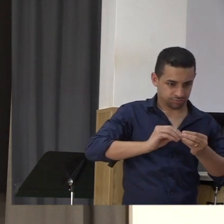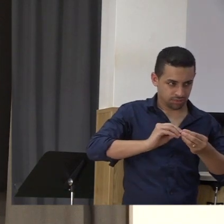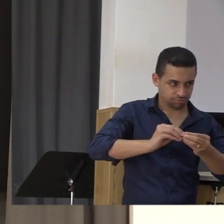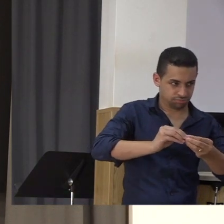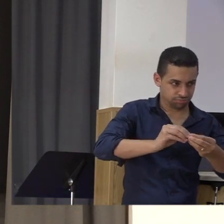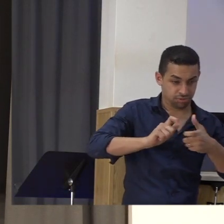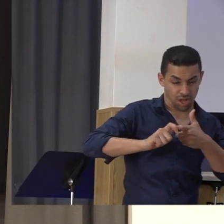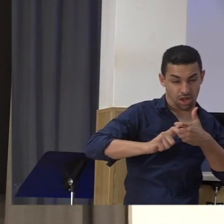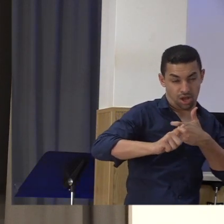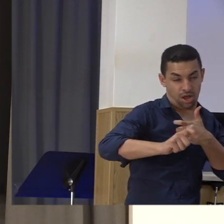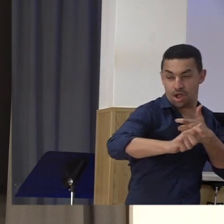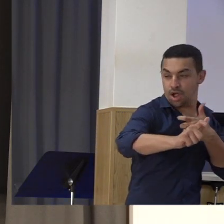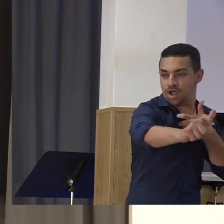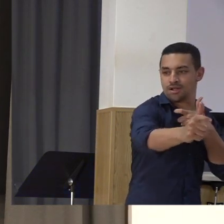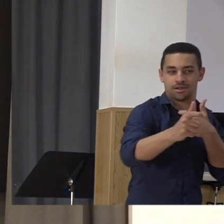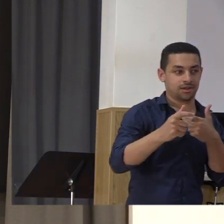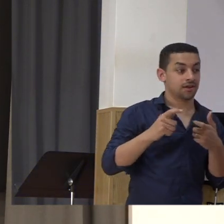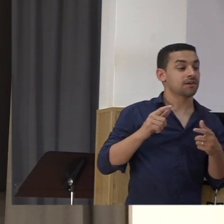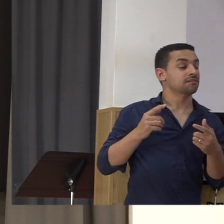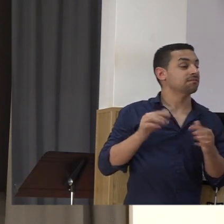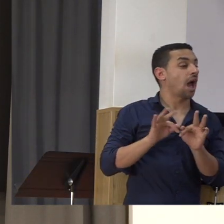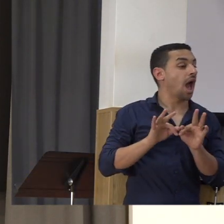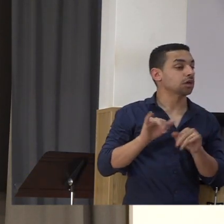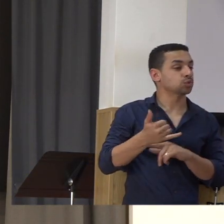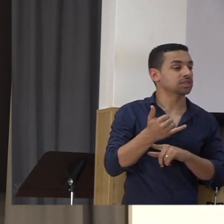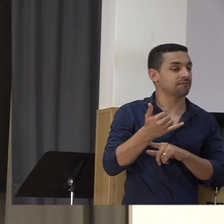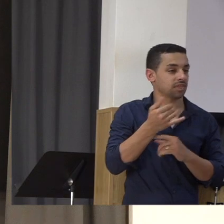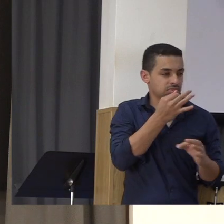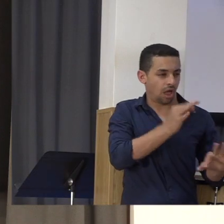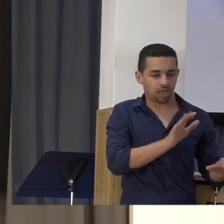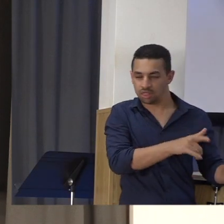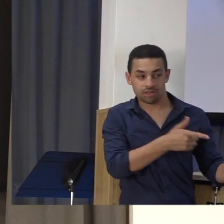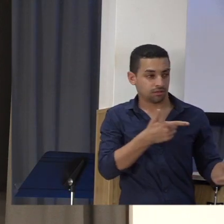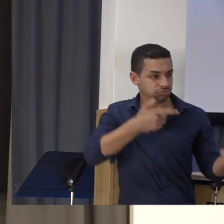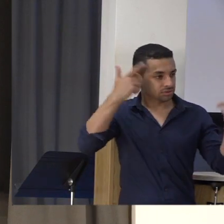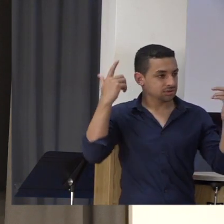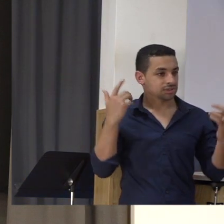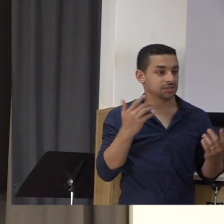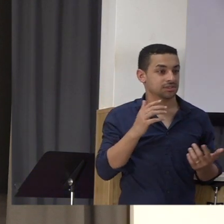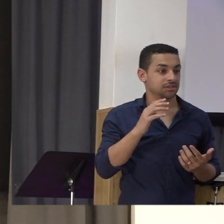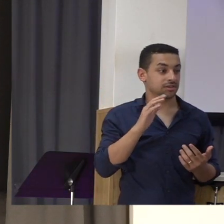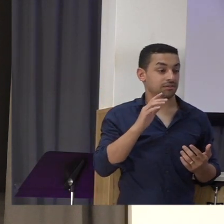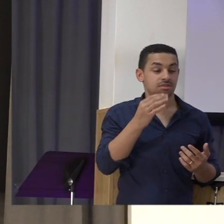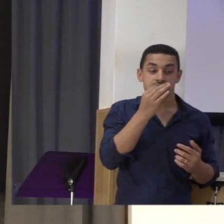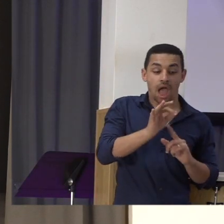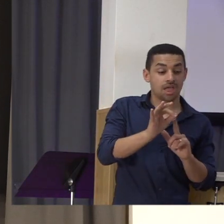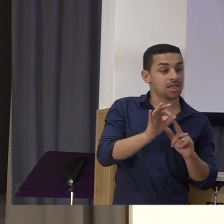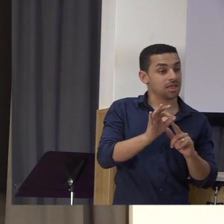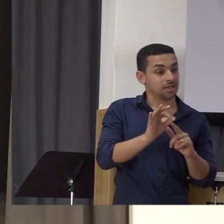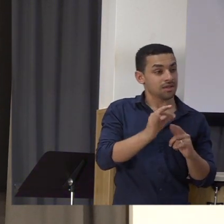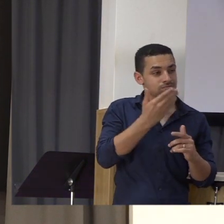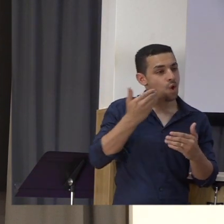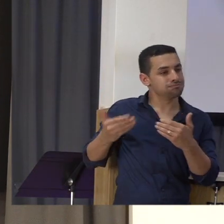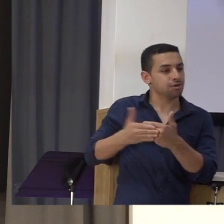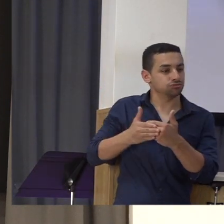difficiles. Ses propres frères le trahissent. Vous savez, la trahison, il faut que ça vienne d'un proche pour